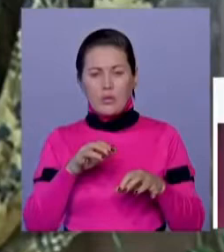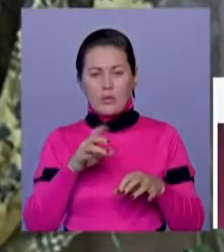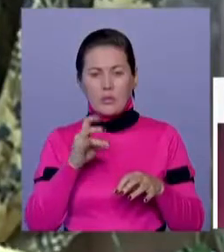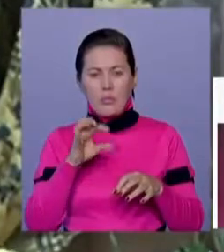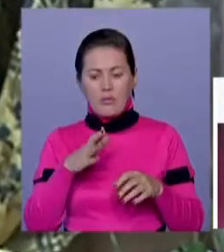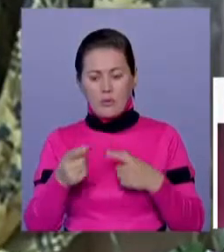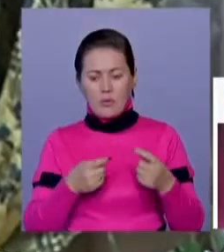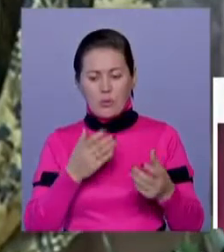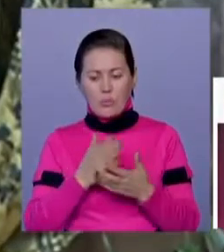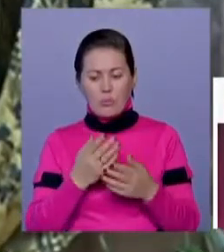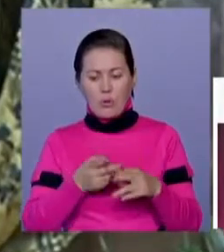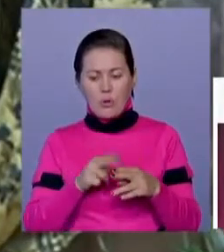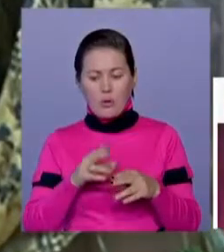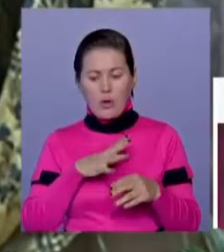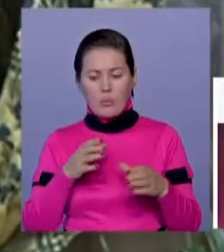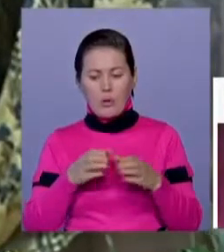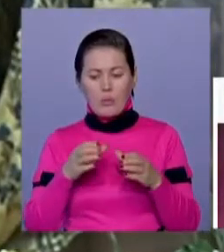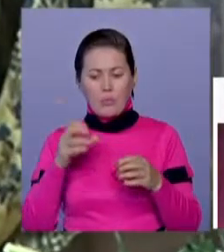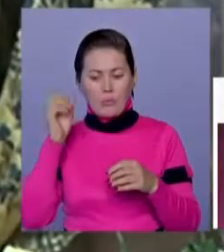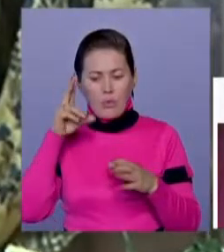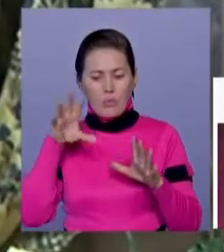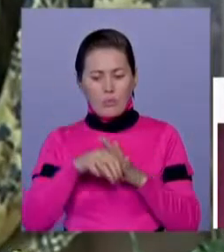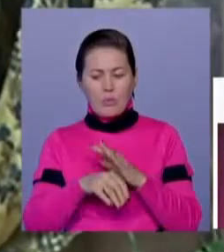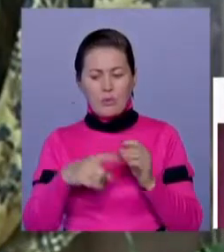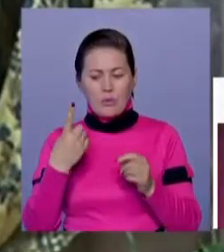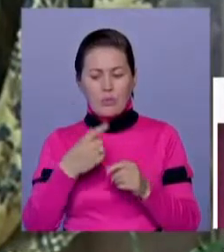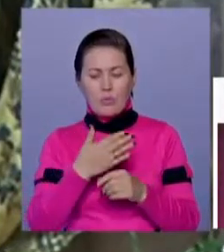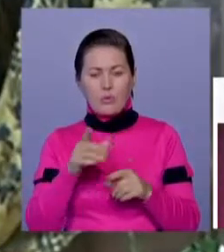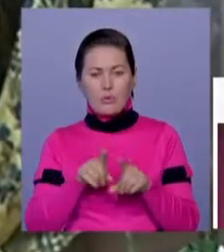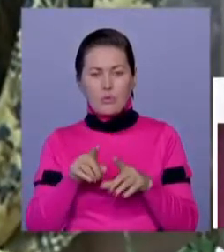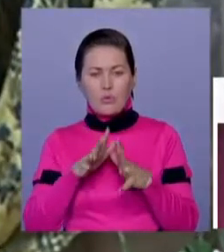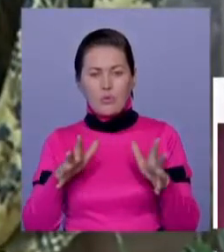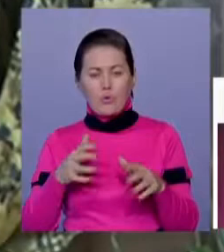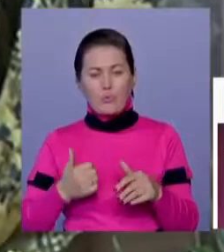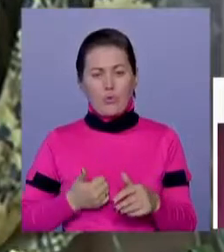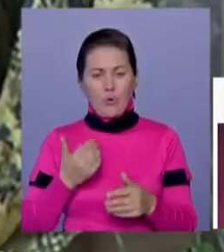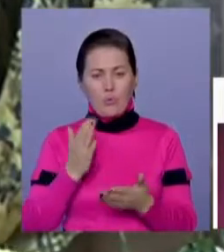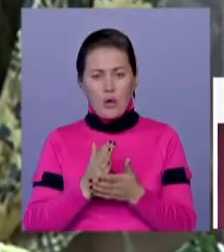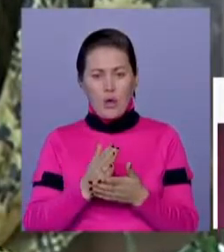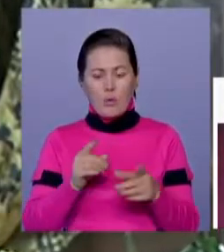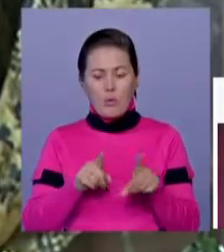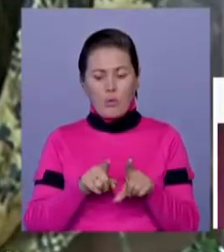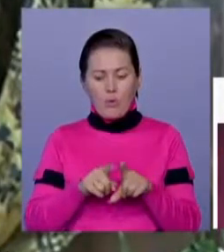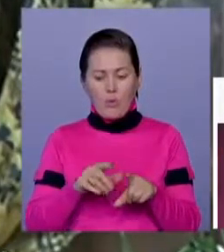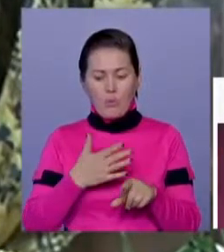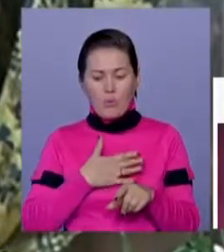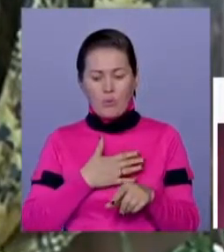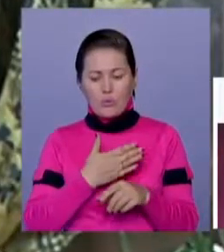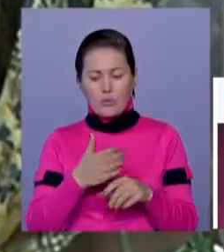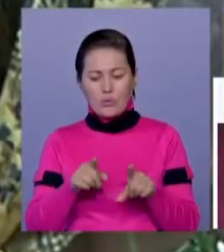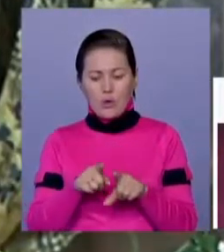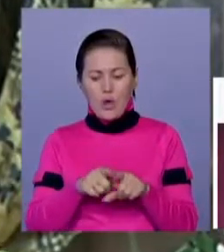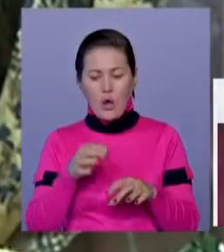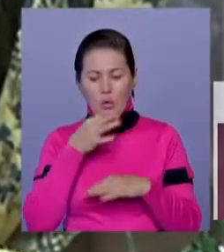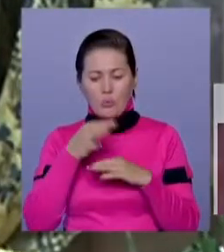Назарбаев басқарып отырған партияның қатарына қосылу ең біріншіден бұл мен үшін үлкен мәртебе болды, абырой. Мен бұл